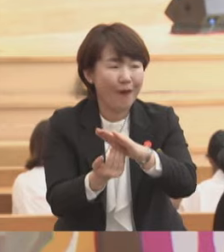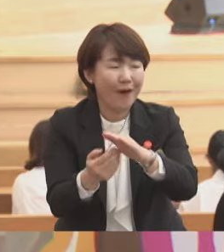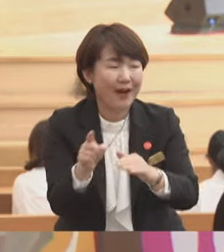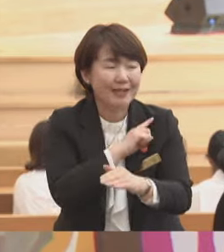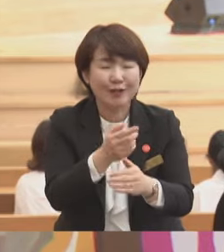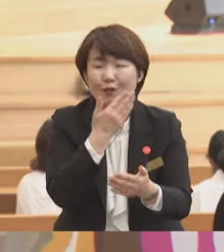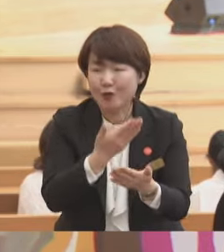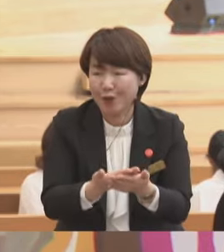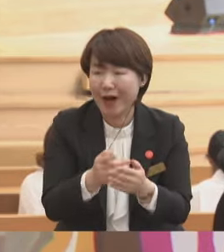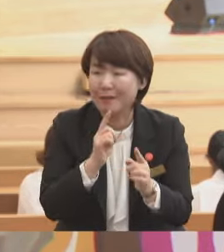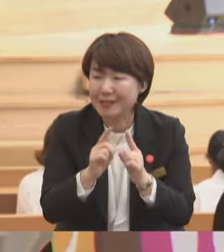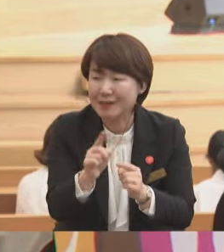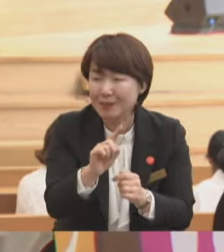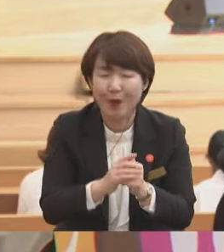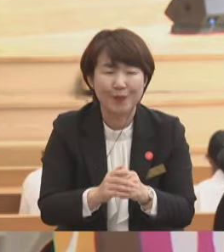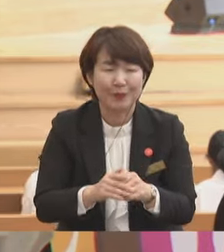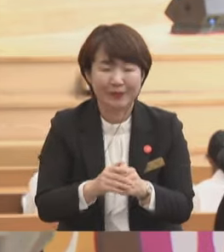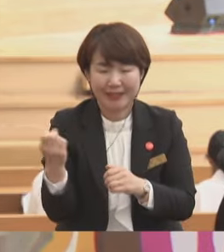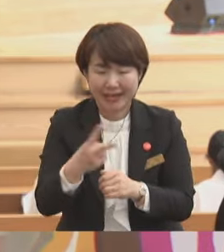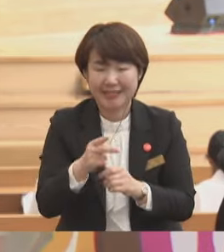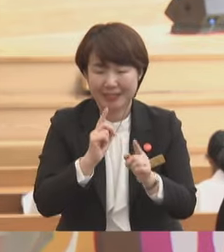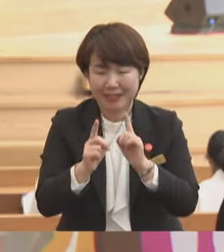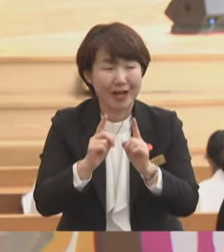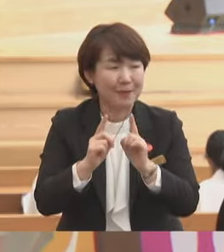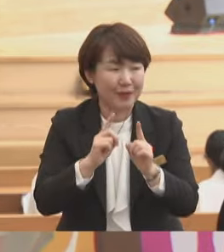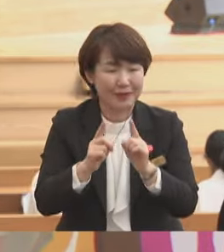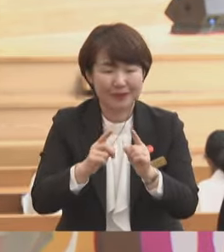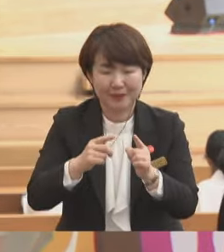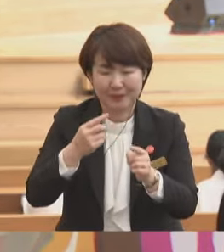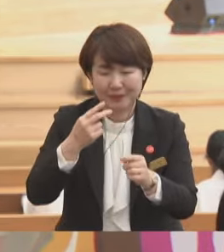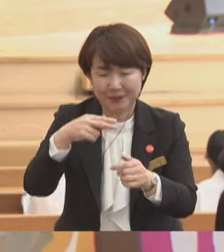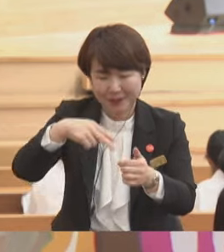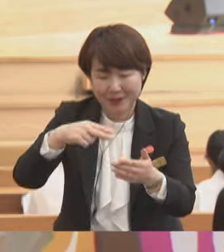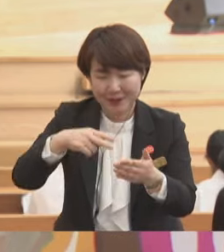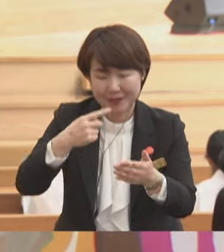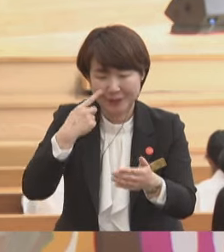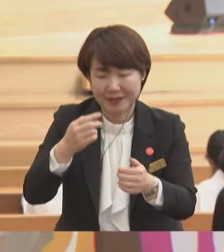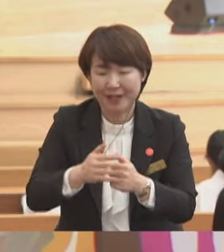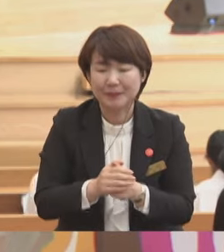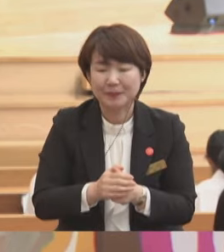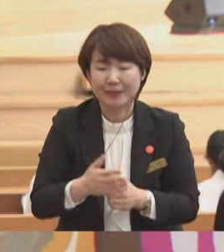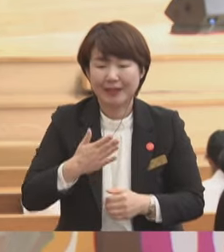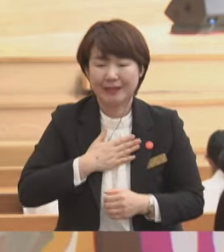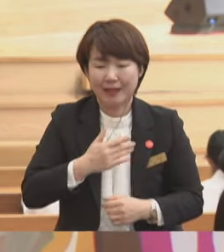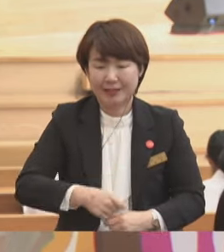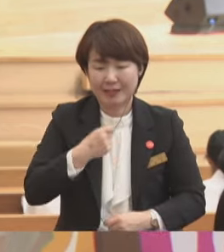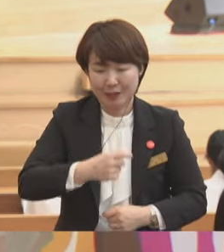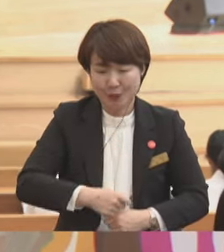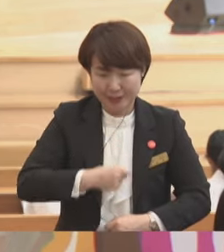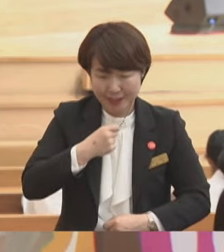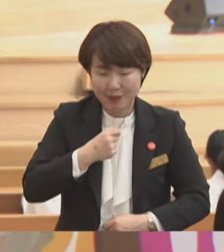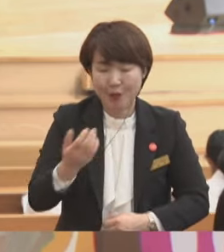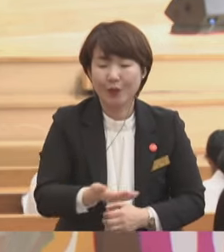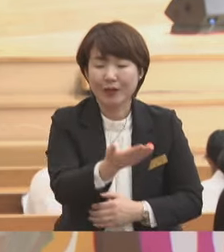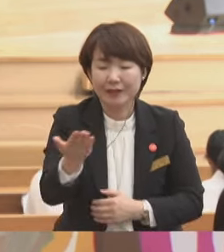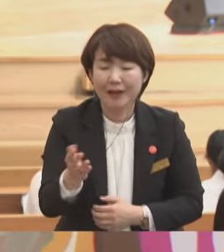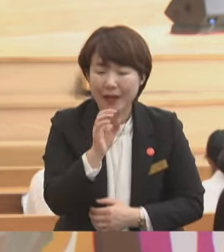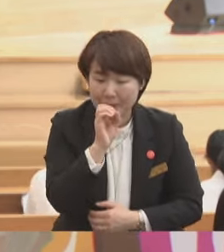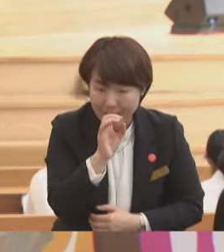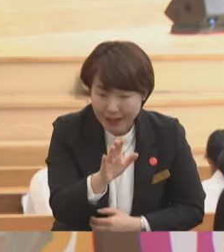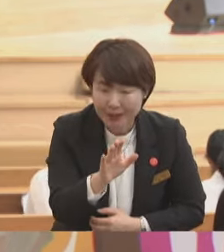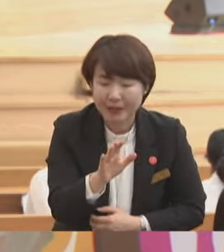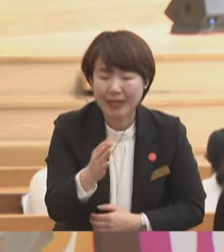요한복음 14장 12절 한절 다시 오늘 암송하다 다시 한번 더 시작 내가 진실로 진실로